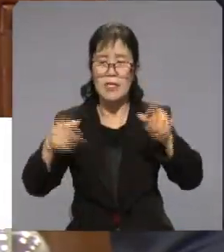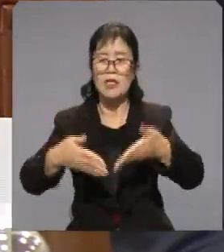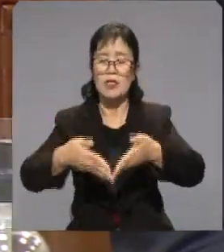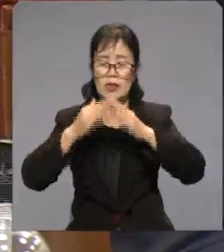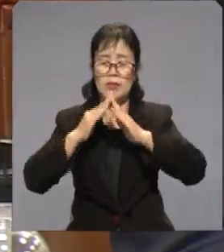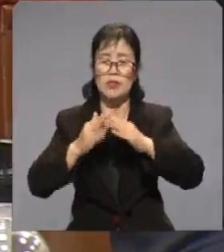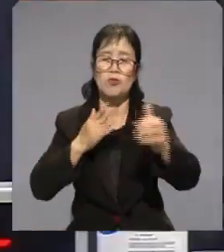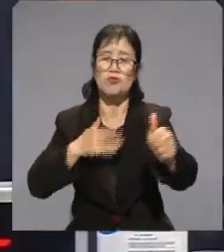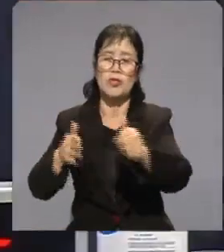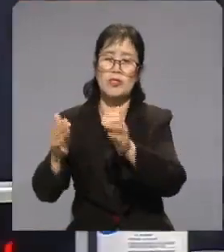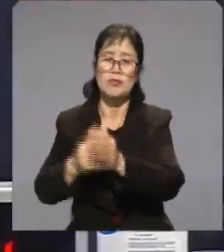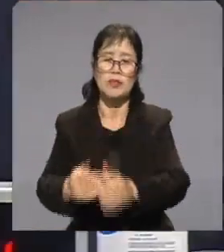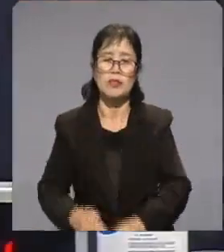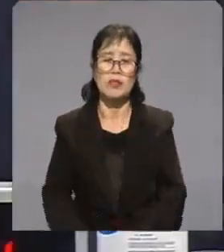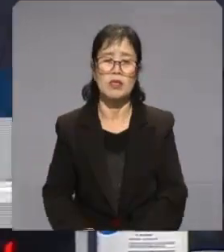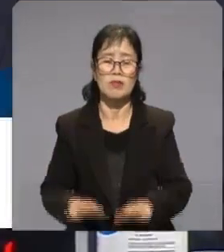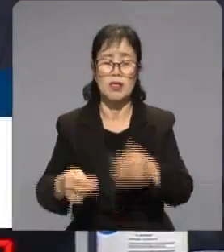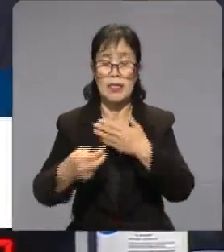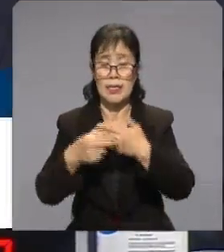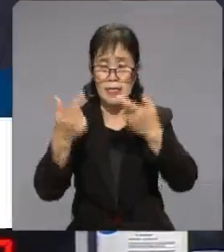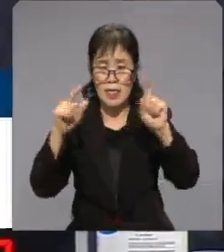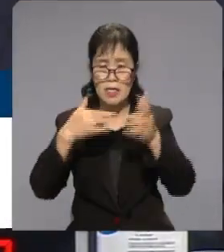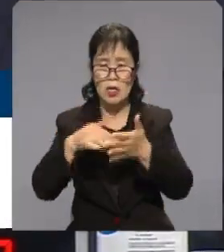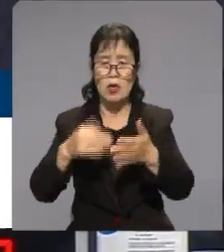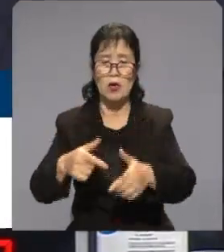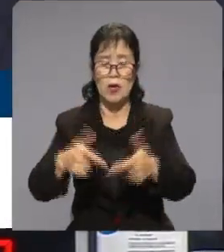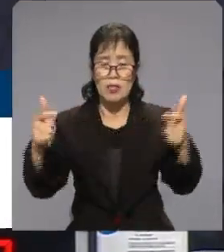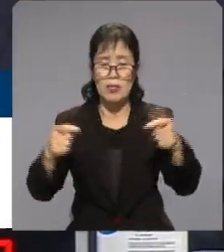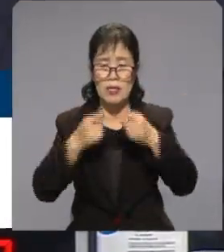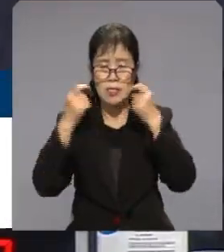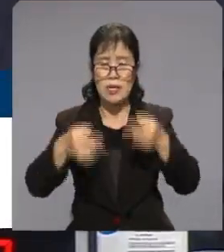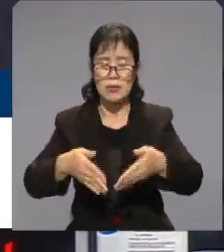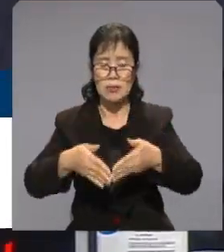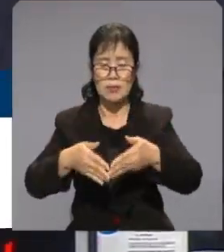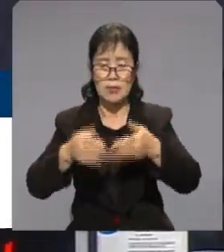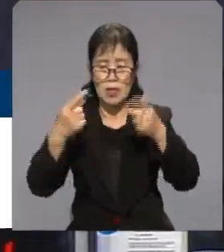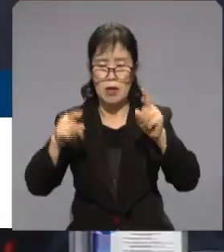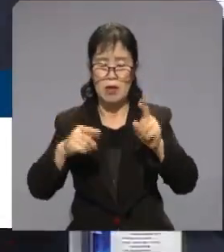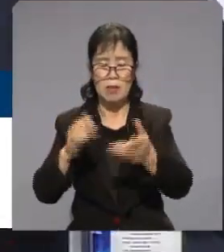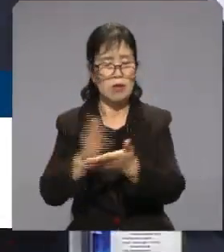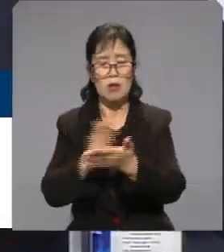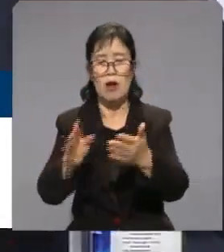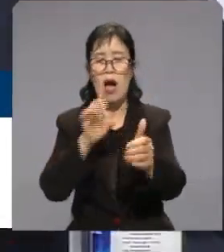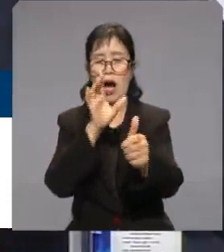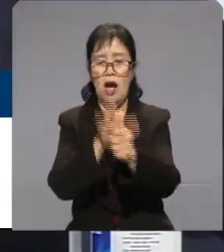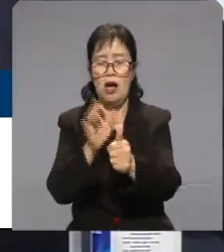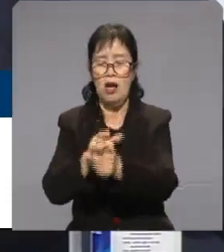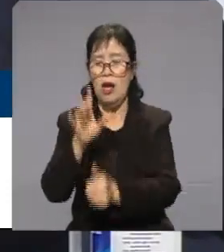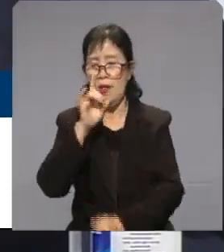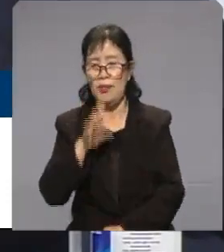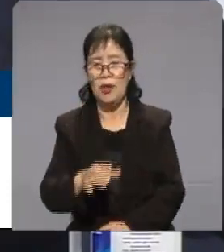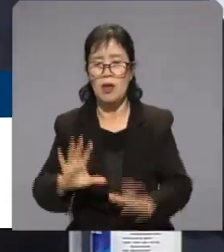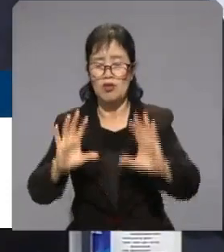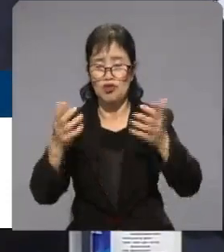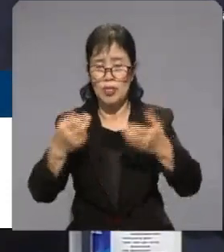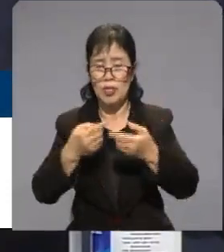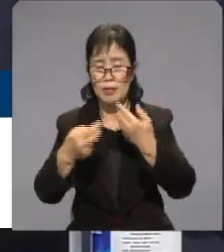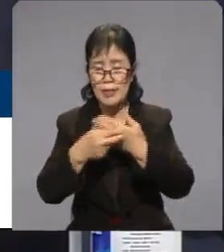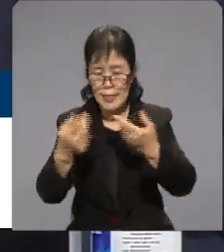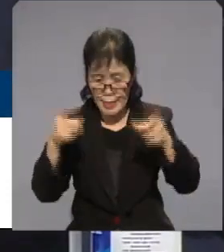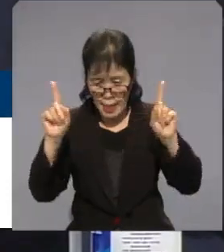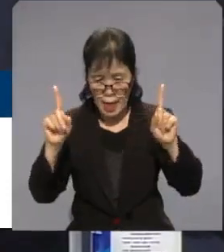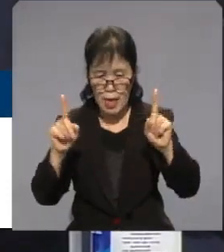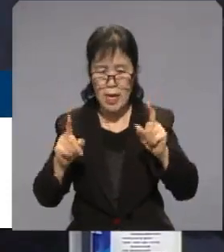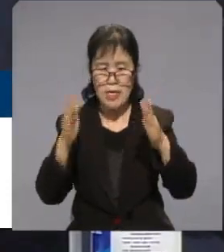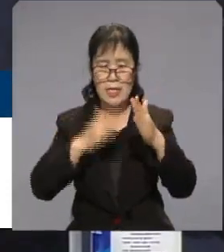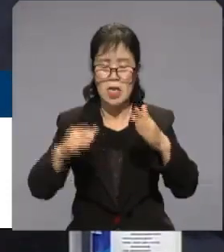요구했습니다. 이번 의대 정원 확대에 사립대 배정은 안 된다고 생각합니다. 국립 의대가 없는 곳에 국립 의대나 지역 공공